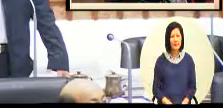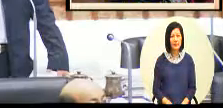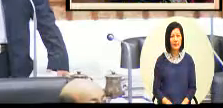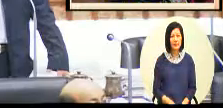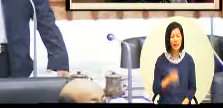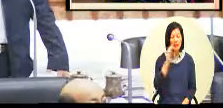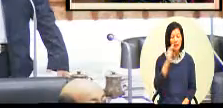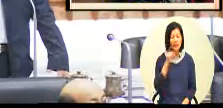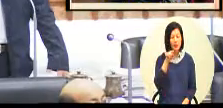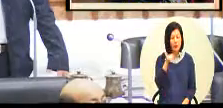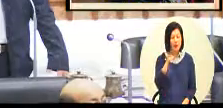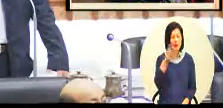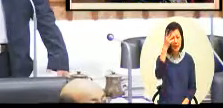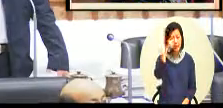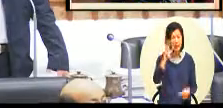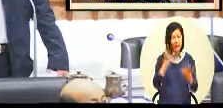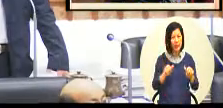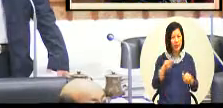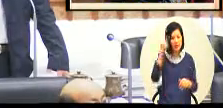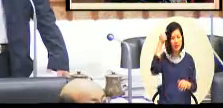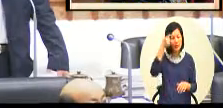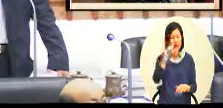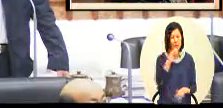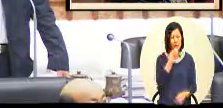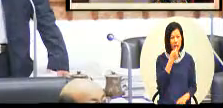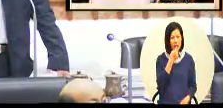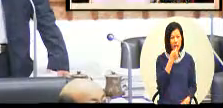了，头发白